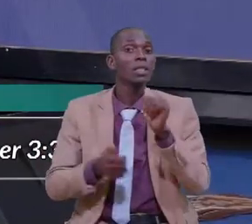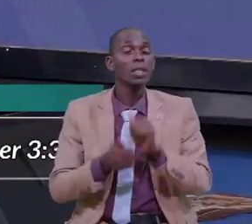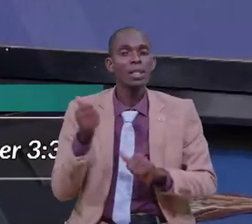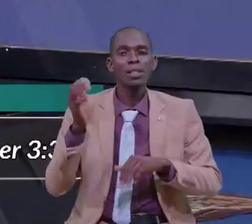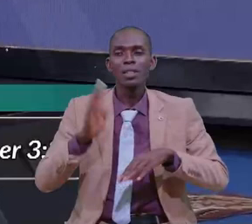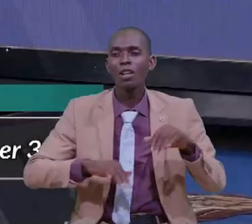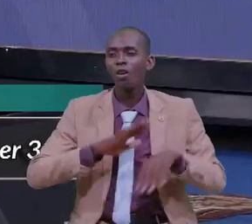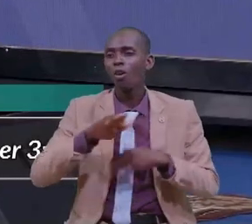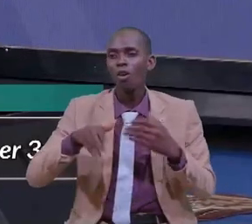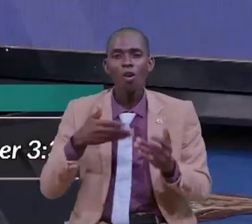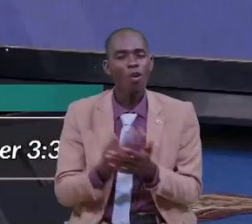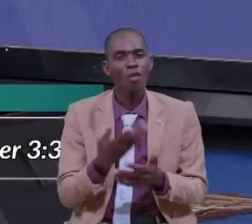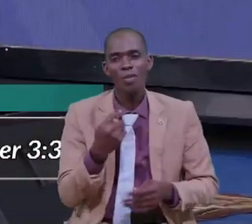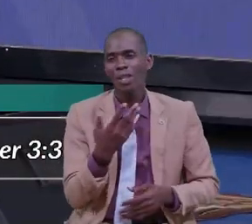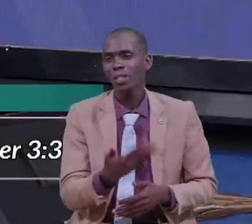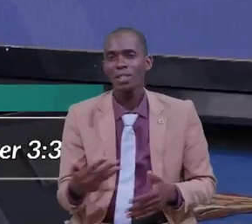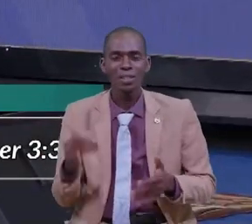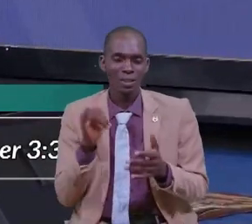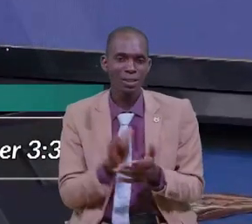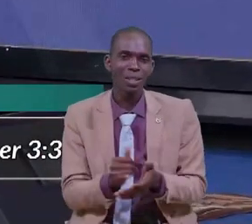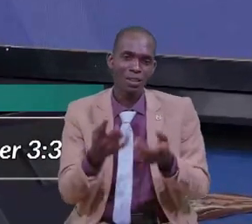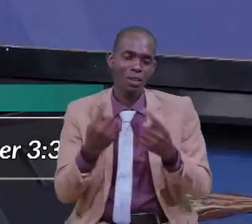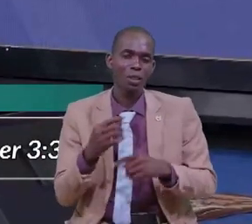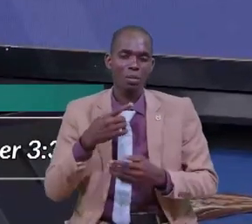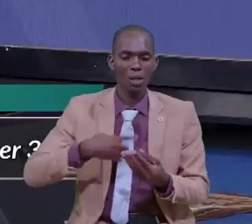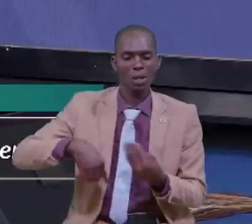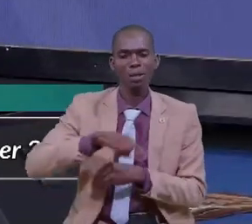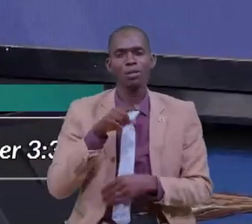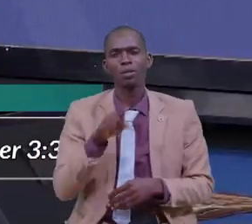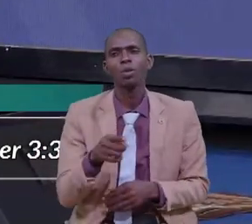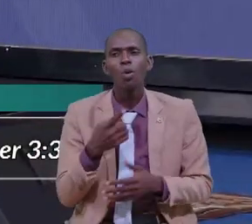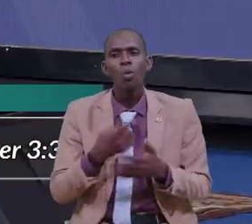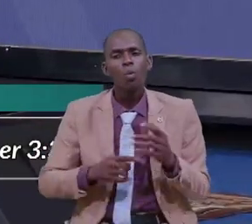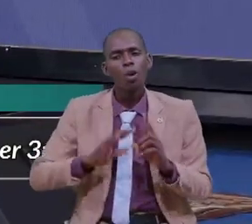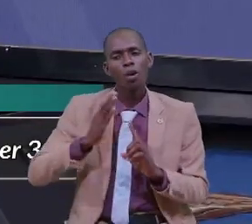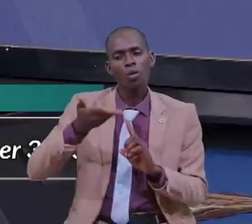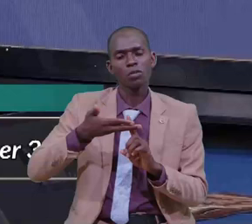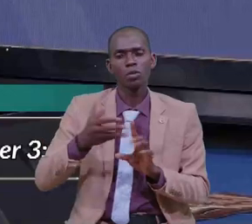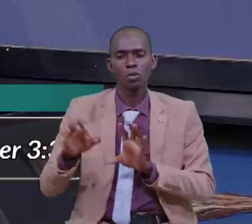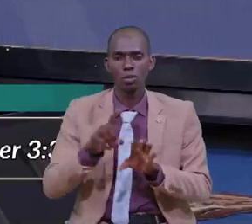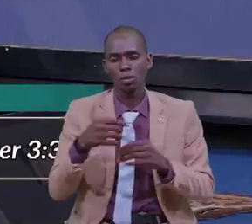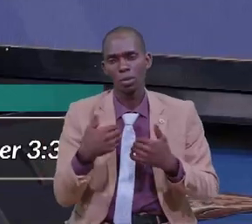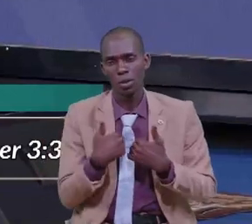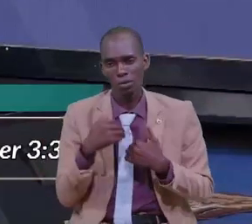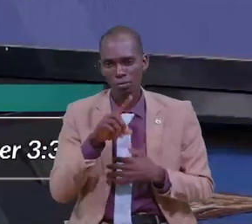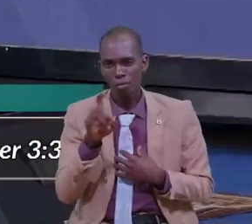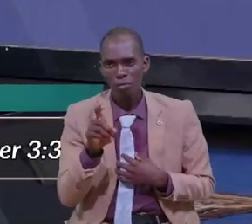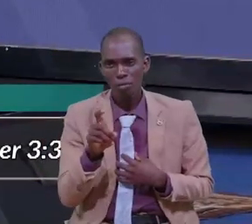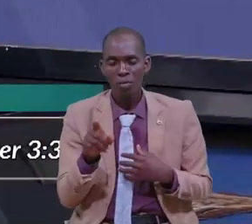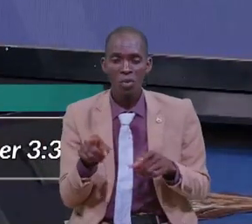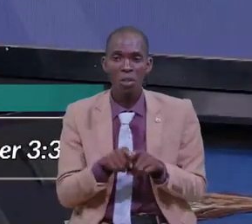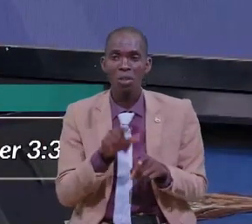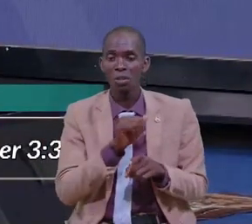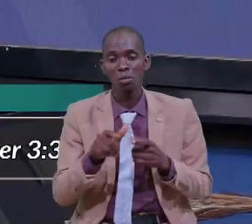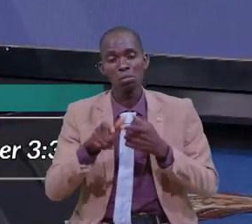Le championnat futur est plus grand que les choses qui viennent autour de lui. Quelle conviction as-tu?